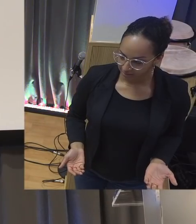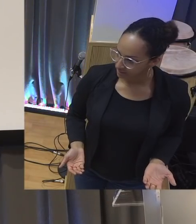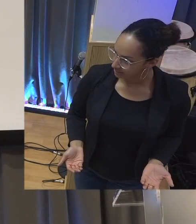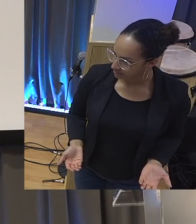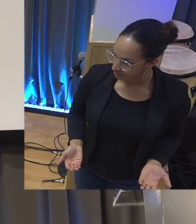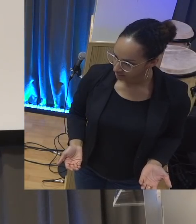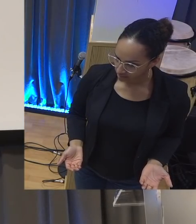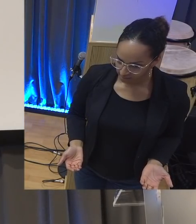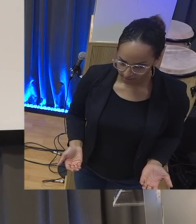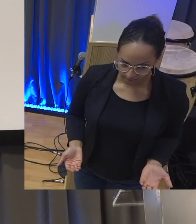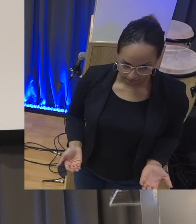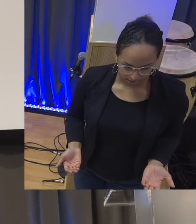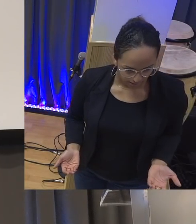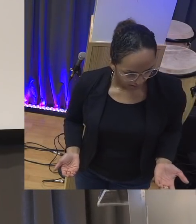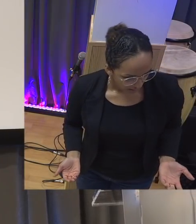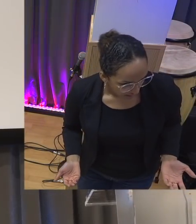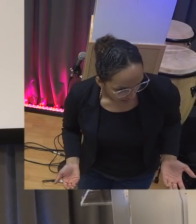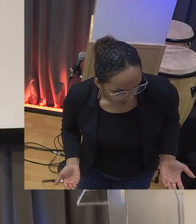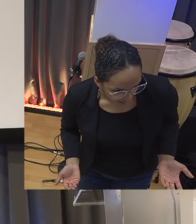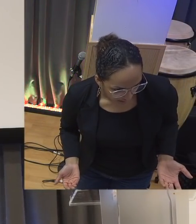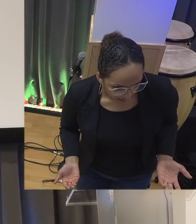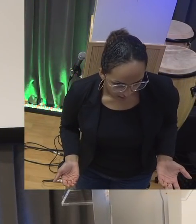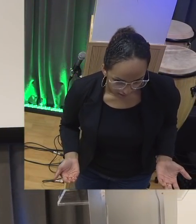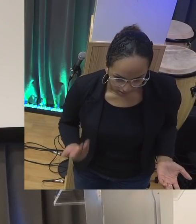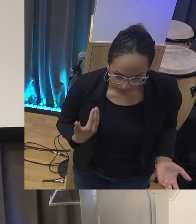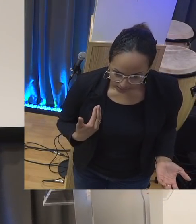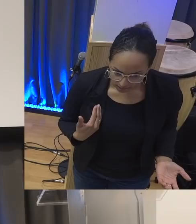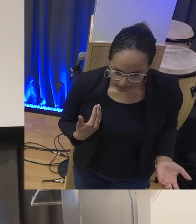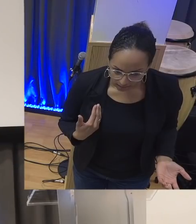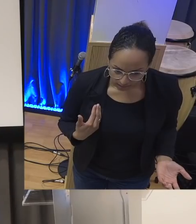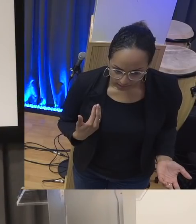Mais à quel point j'ai besoin aujourd'hui véritablement de